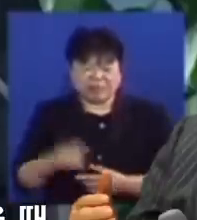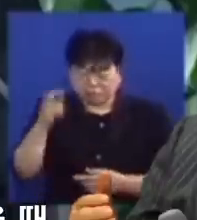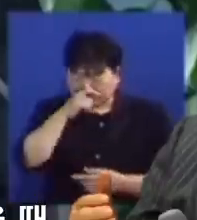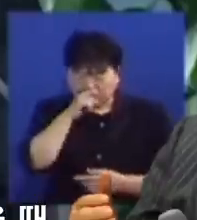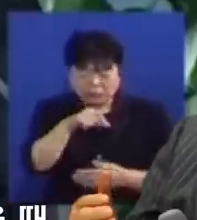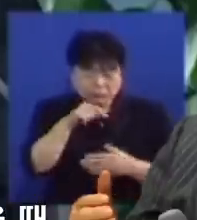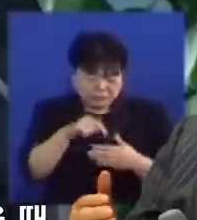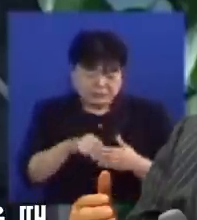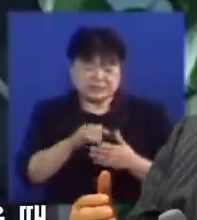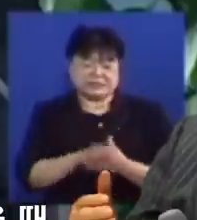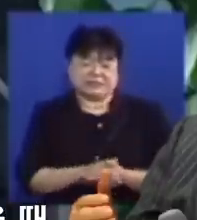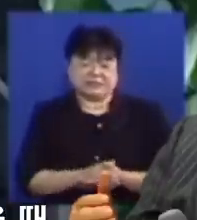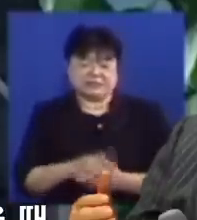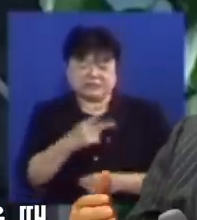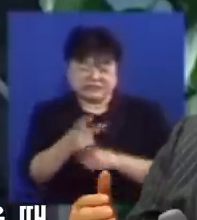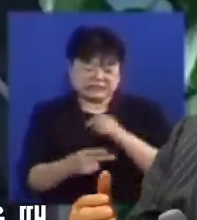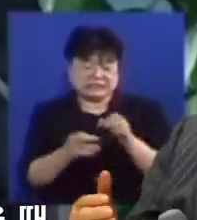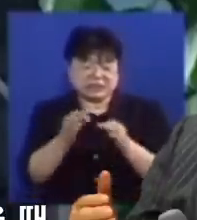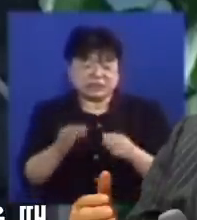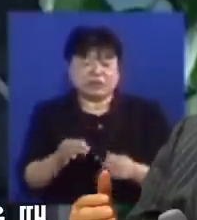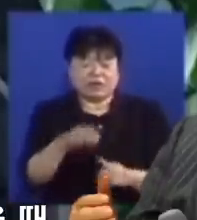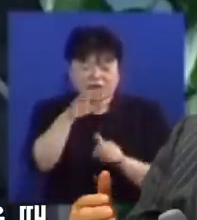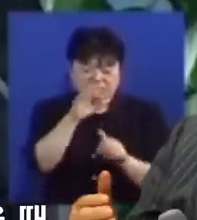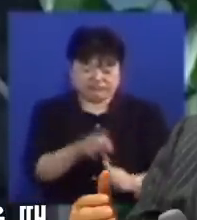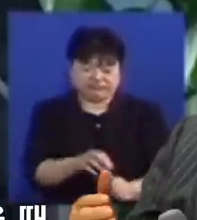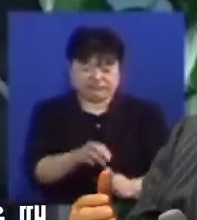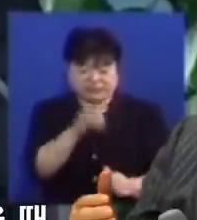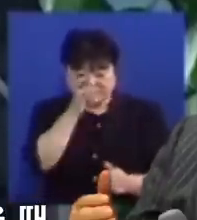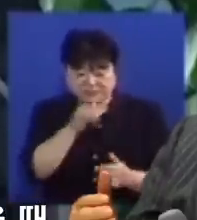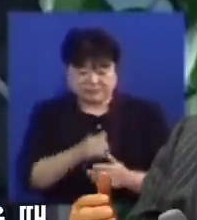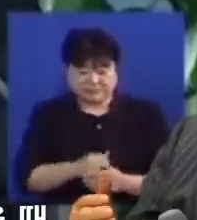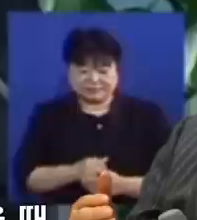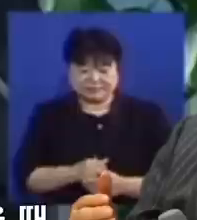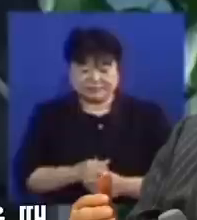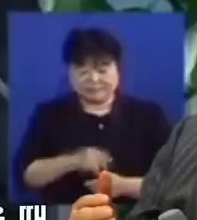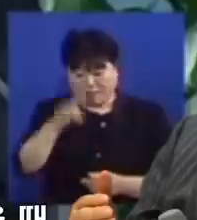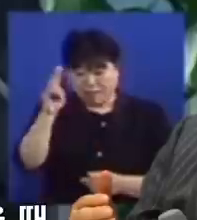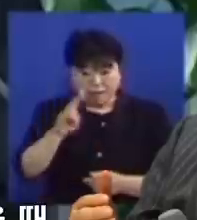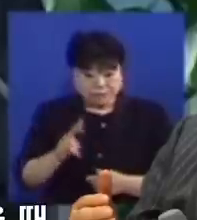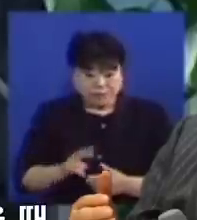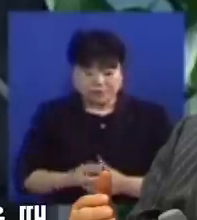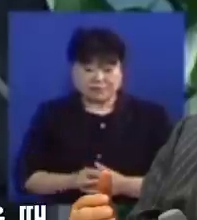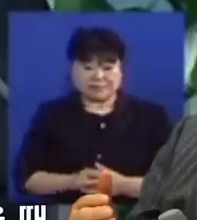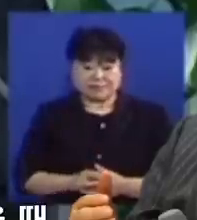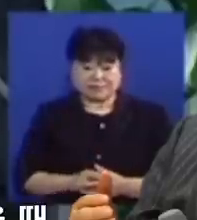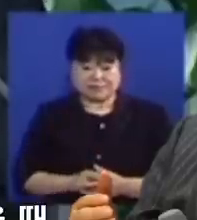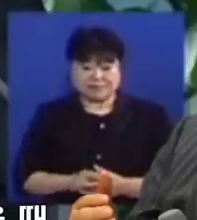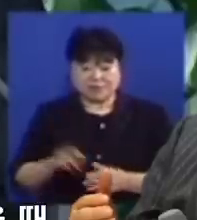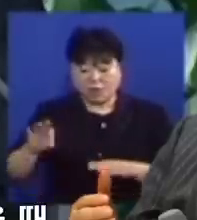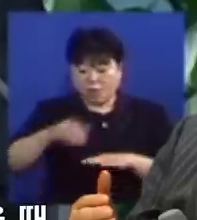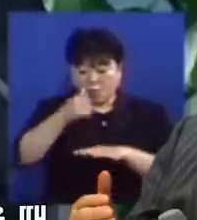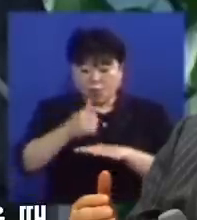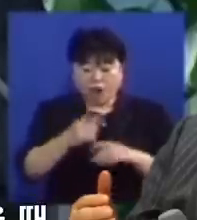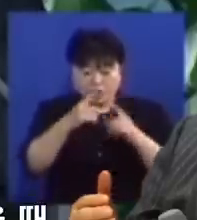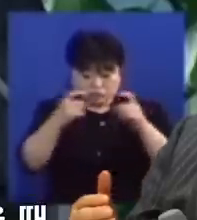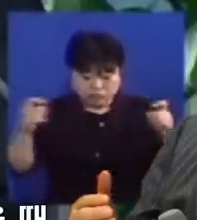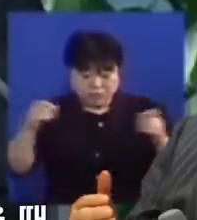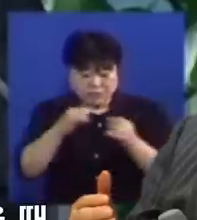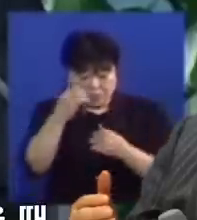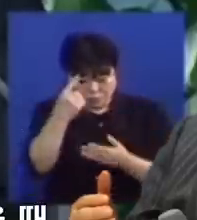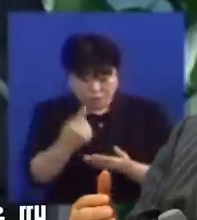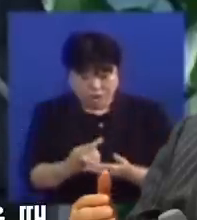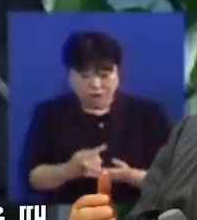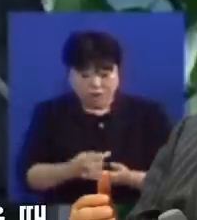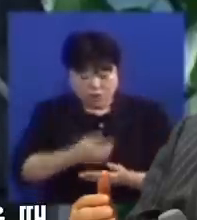곳에서 2년이 넘도록 있었습니다. 그런데 하루는 갑자기 왕궁에서 사람들이 와서